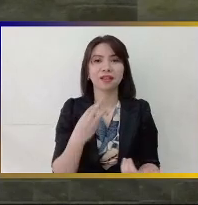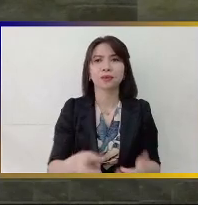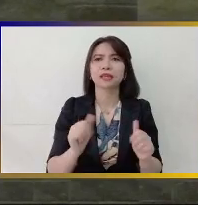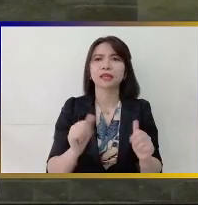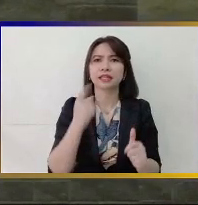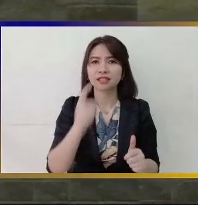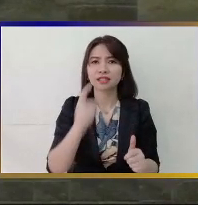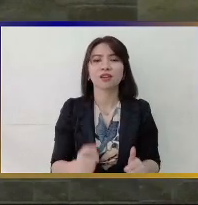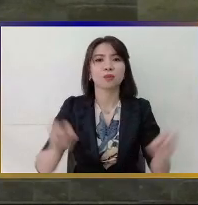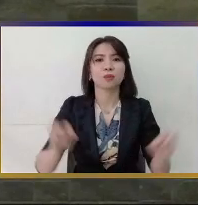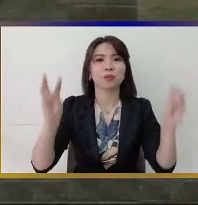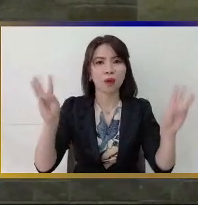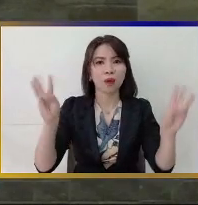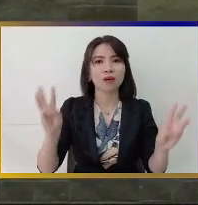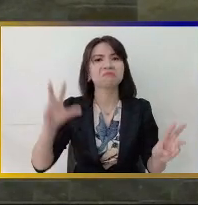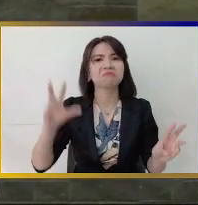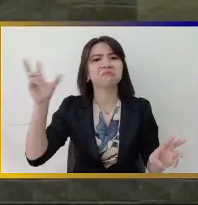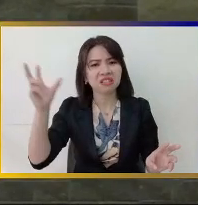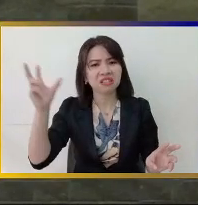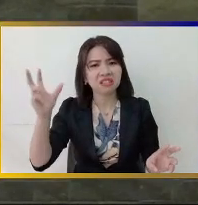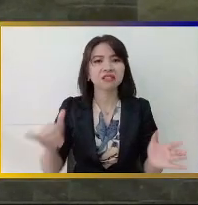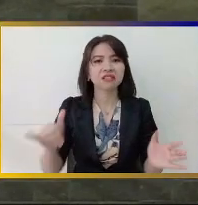it that I can do it.